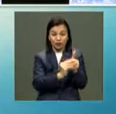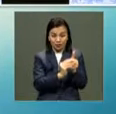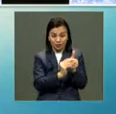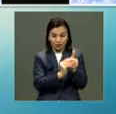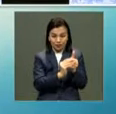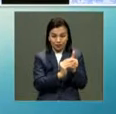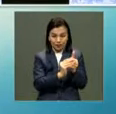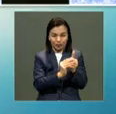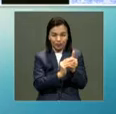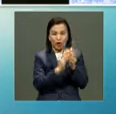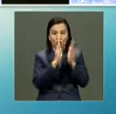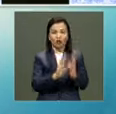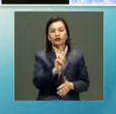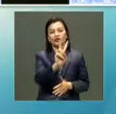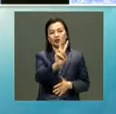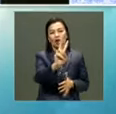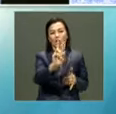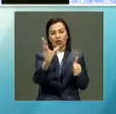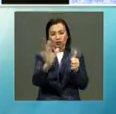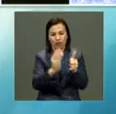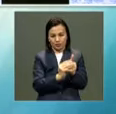ยังต้องใส่หน้ากากผ้าหรือหน้ากากอนามัยในทุกๆครั้งที่ท่านออกนอกบ้านนะครับแล้วไปในที่ชุมชนนะครับเพราะว่าเป็นเรื่องที่สำคัญที่จะปกป้องท่านออกจากเริ่มของการติดเชื้อได้นะครับมาดูสถานการณ์รายวันวันนี้นะครับวันนี้มีการติดเชื้อเชื้อเพิ่มขึ้น2